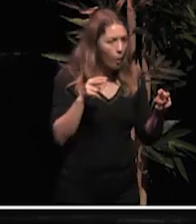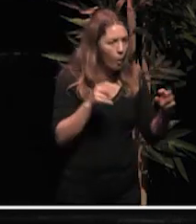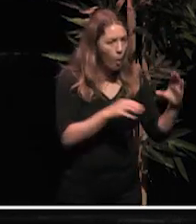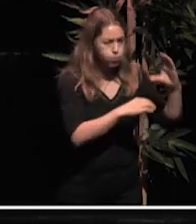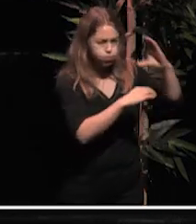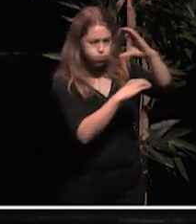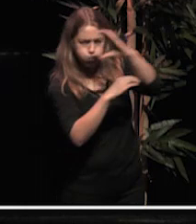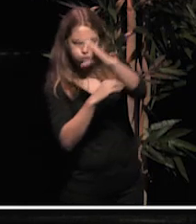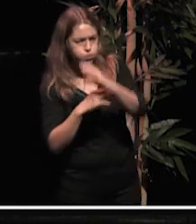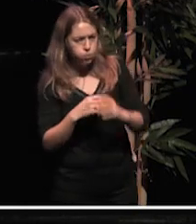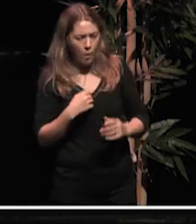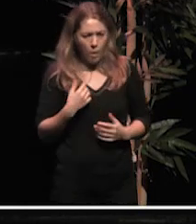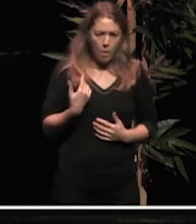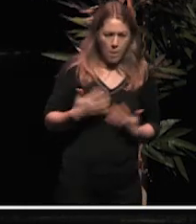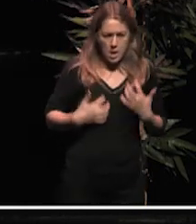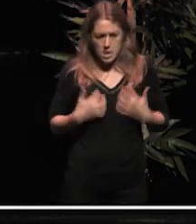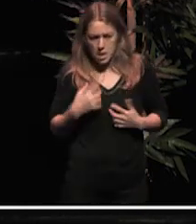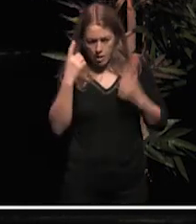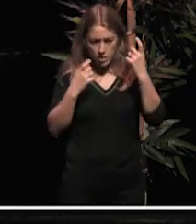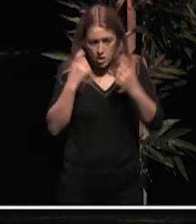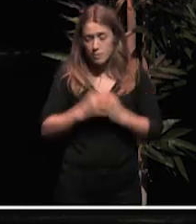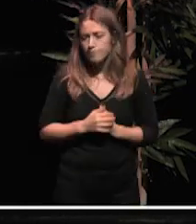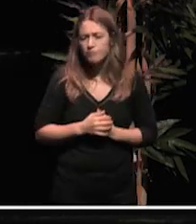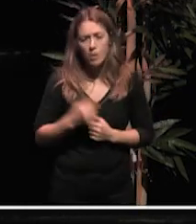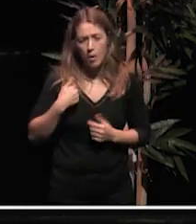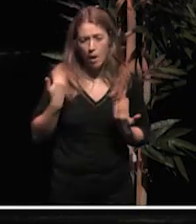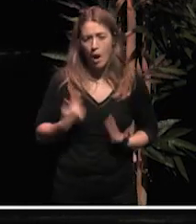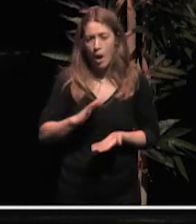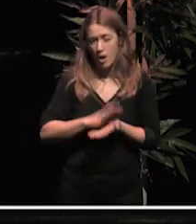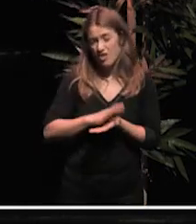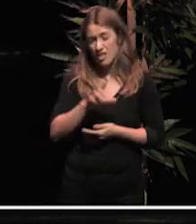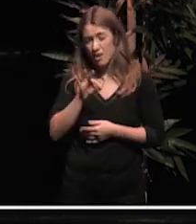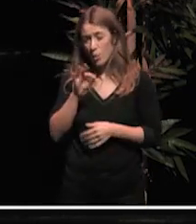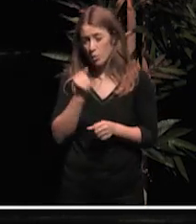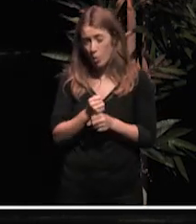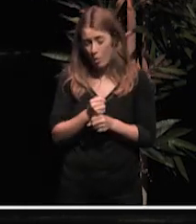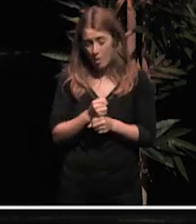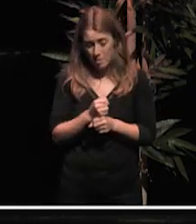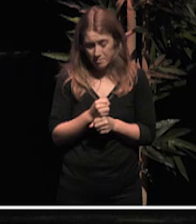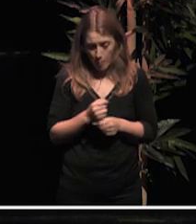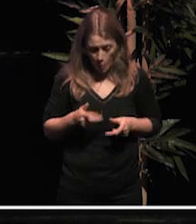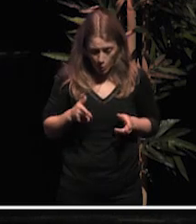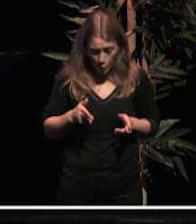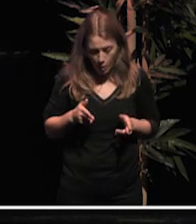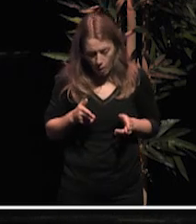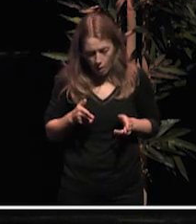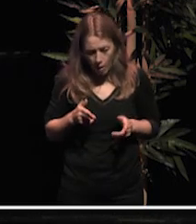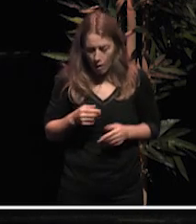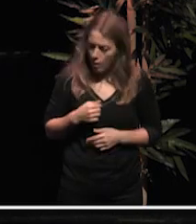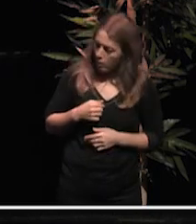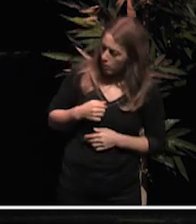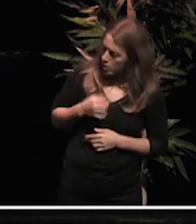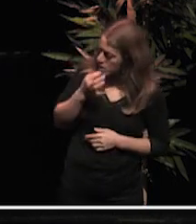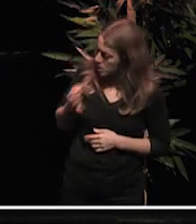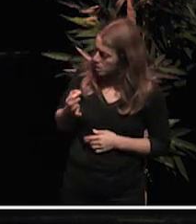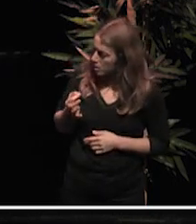on réfléchit. Et moi, à l'époque, avant, quand j'avais 50 ans, jusqu'à 50 ans, je disais, écoutez, je vais peut-être y